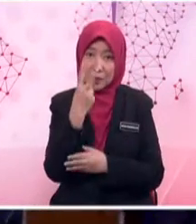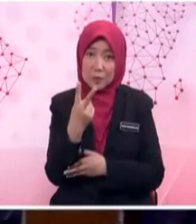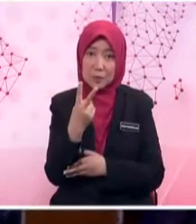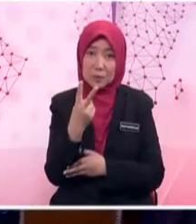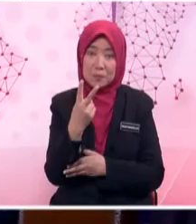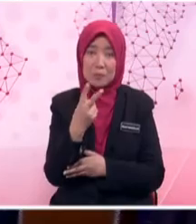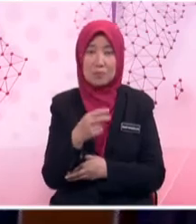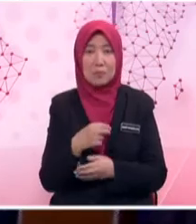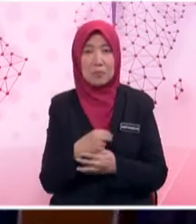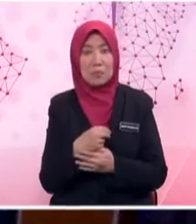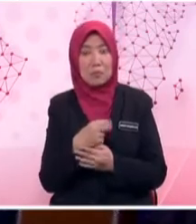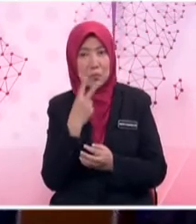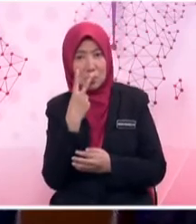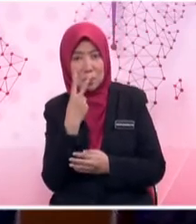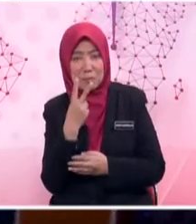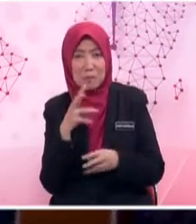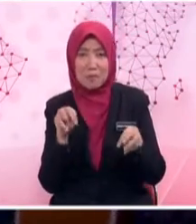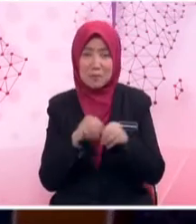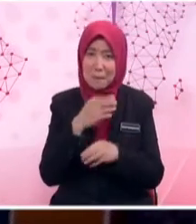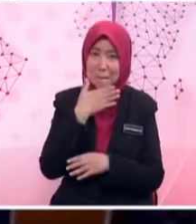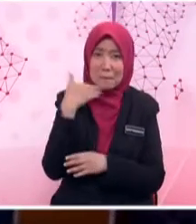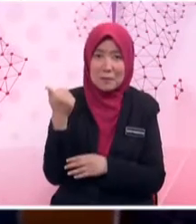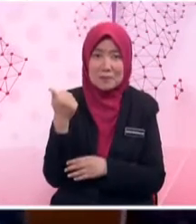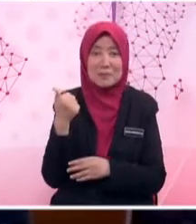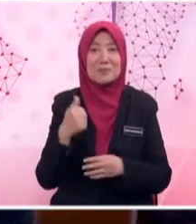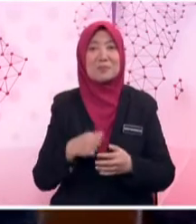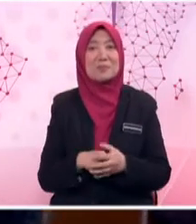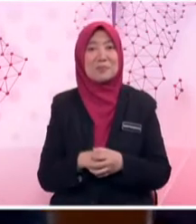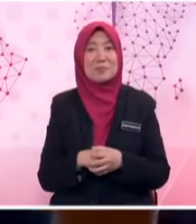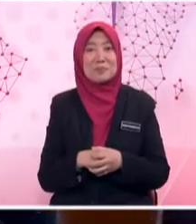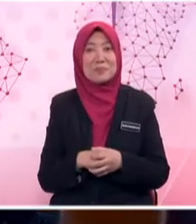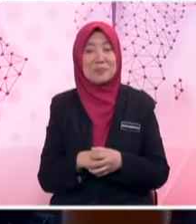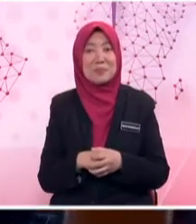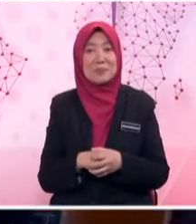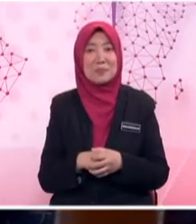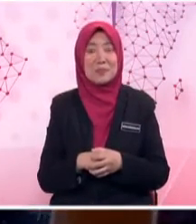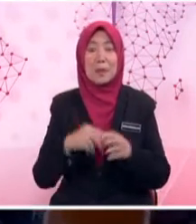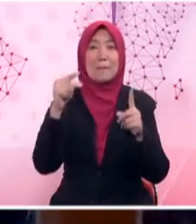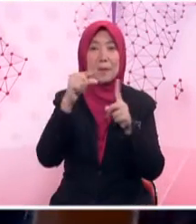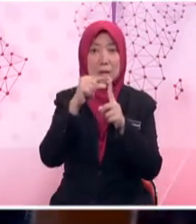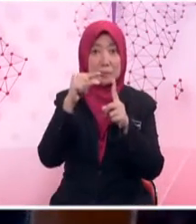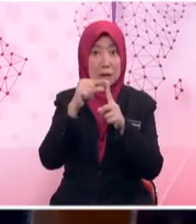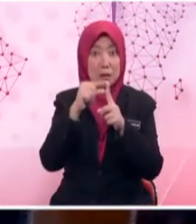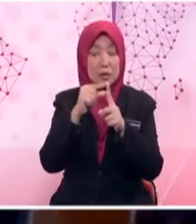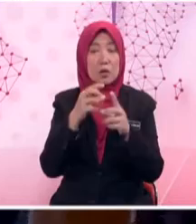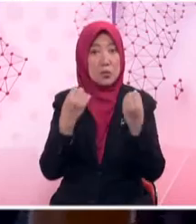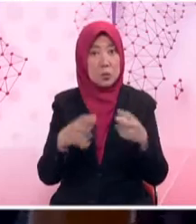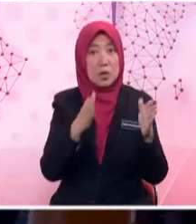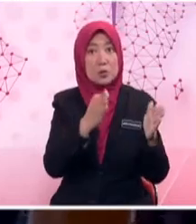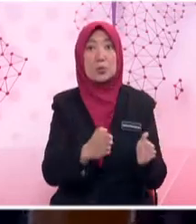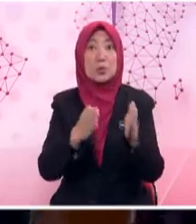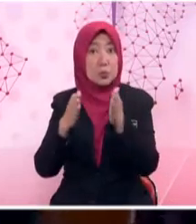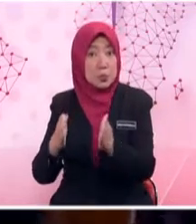sangat menarik ya. Di sini ayat perkataan-perkataan yang disusun di sini